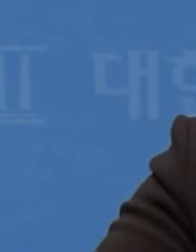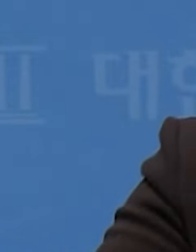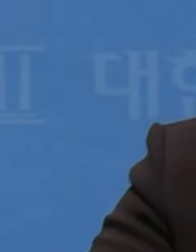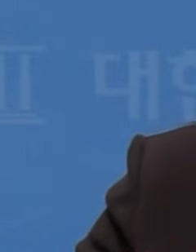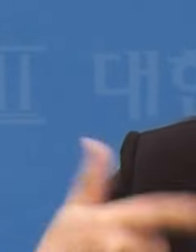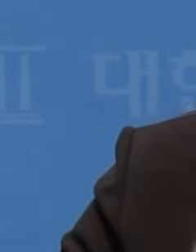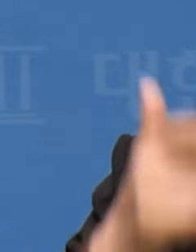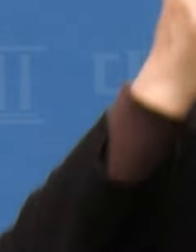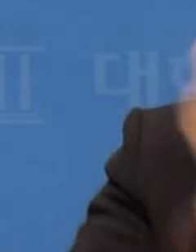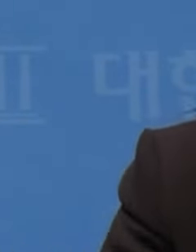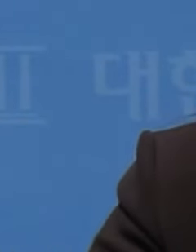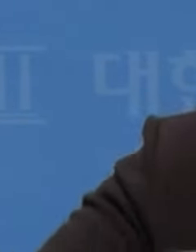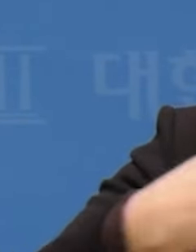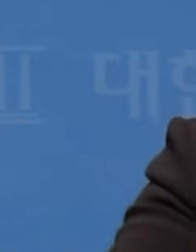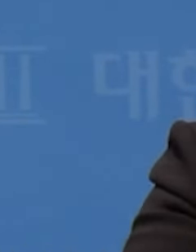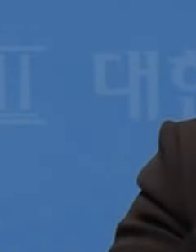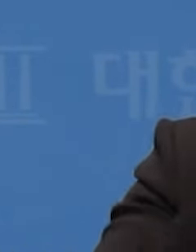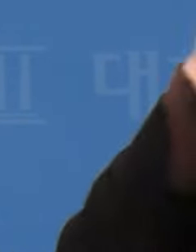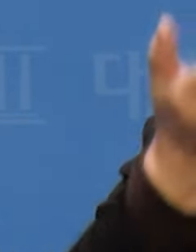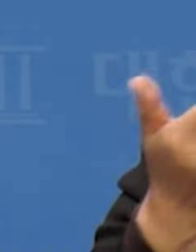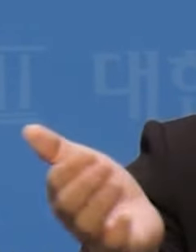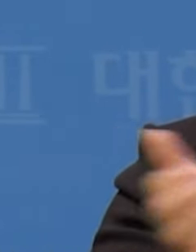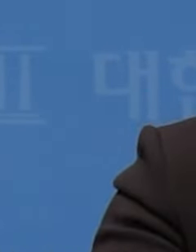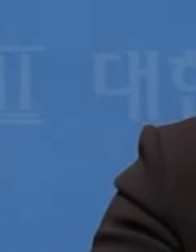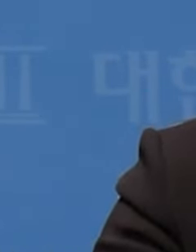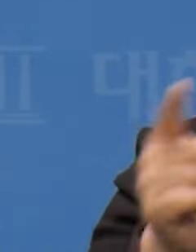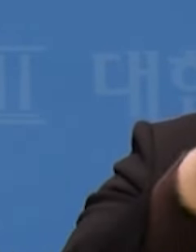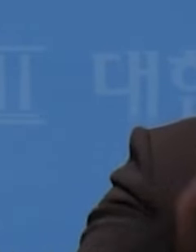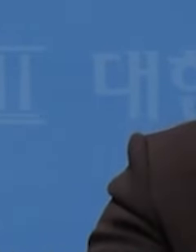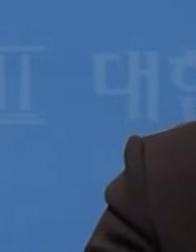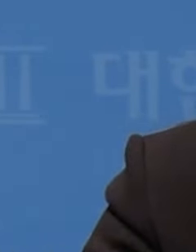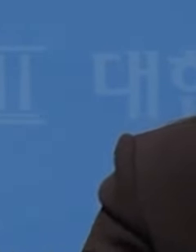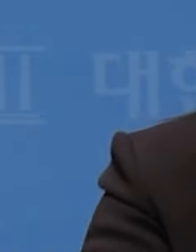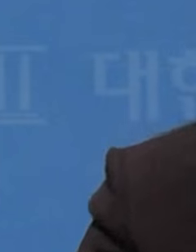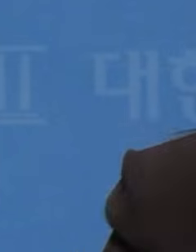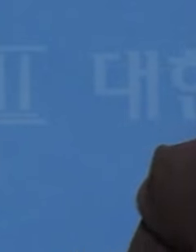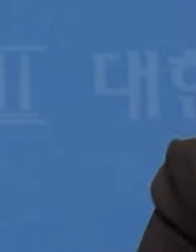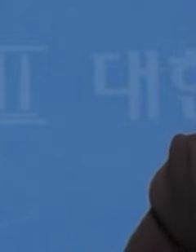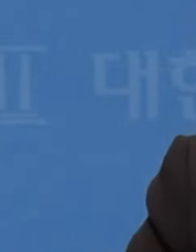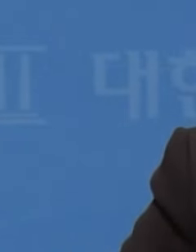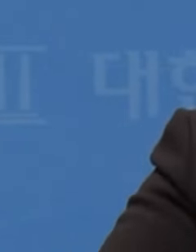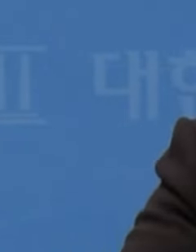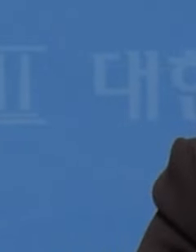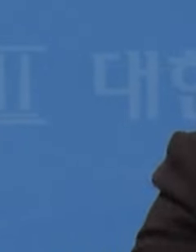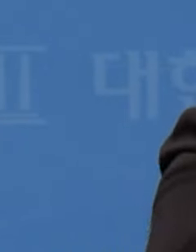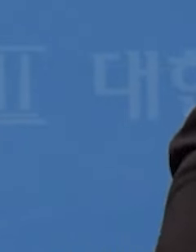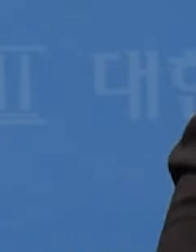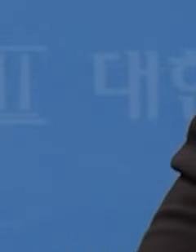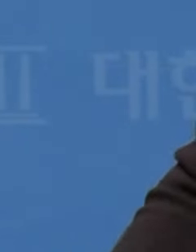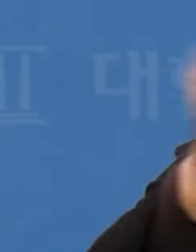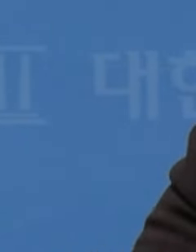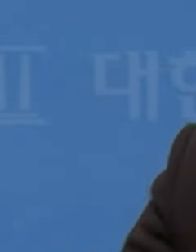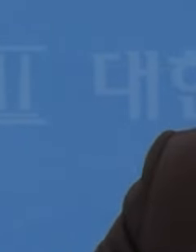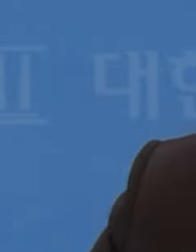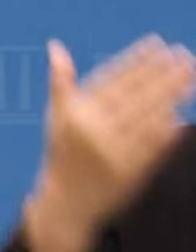자발적으로 참석하며 최선을 다했습니다. 때론 생업도 제쳐두고 휴가를 써가며 당을 위해